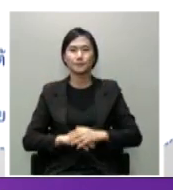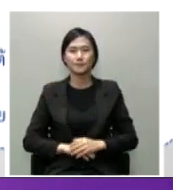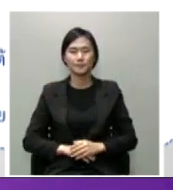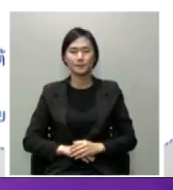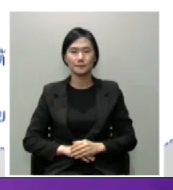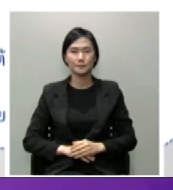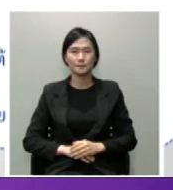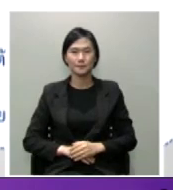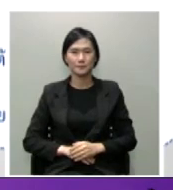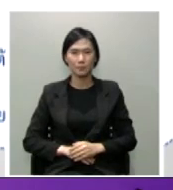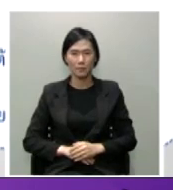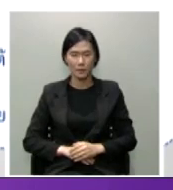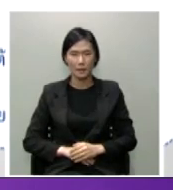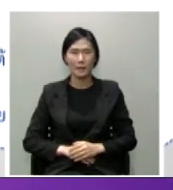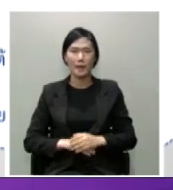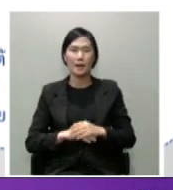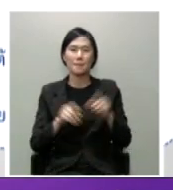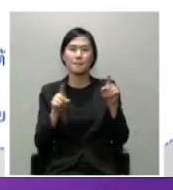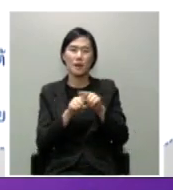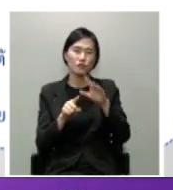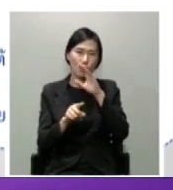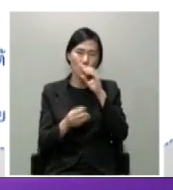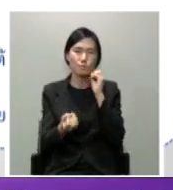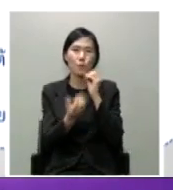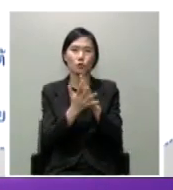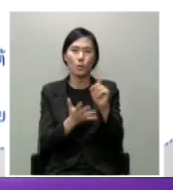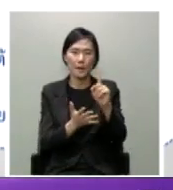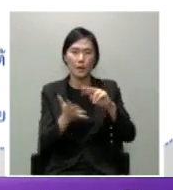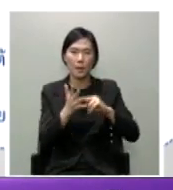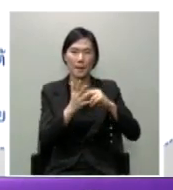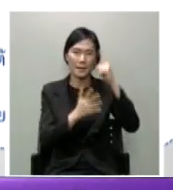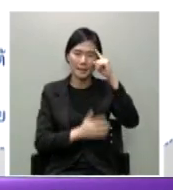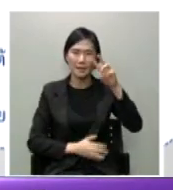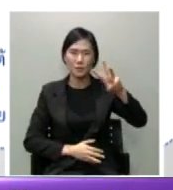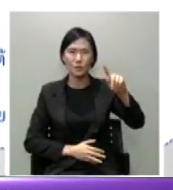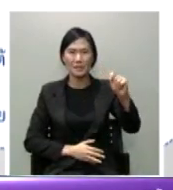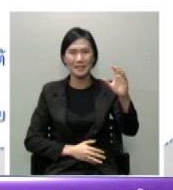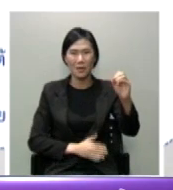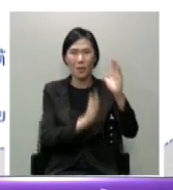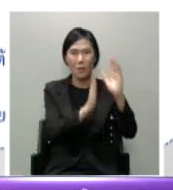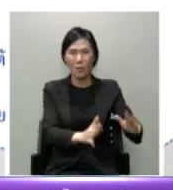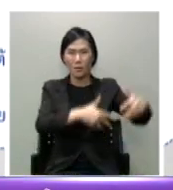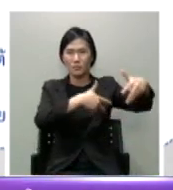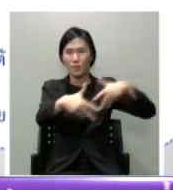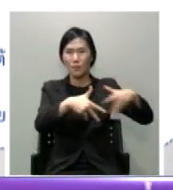ได้เท่าจำนวนความเสียหายที่เขาหรือพลเมืองของเขา